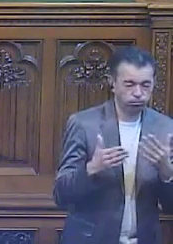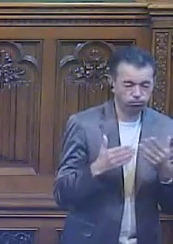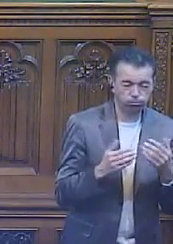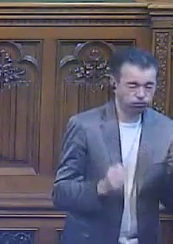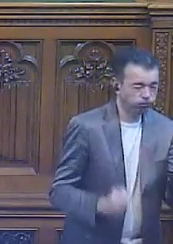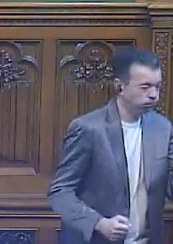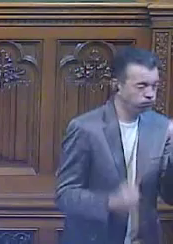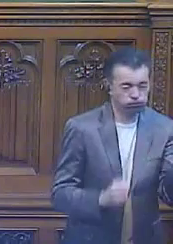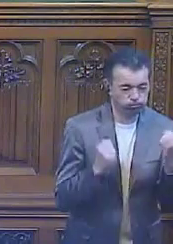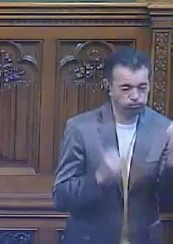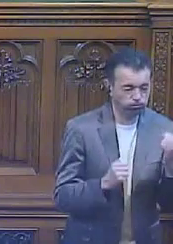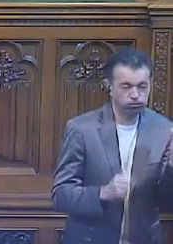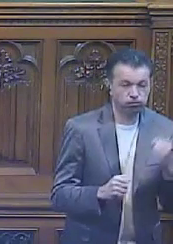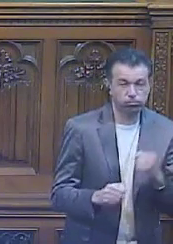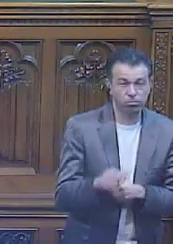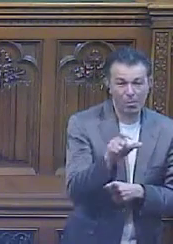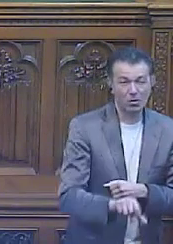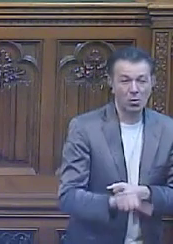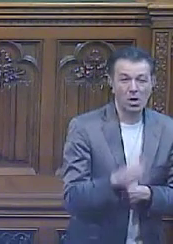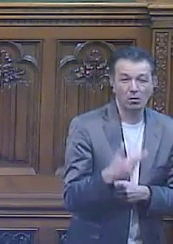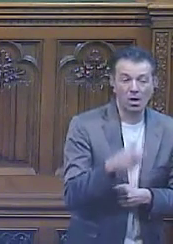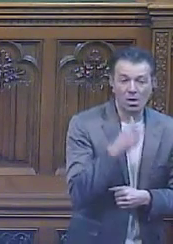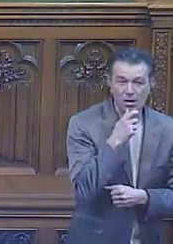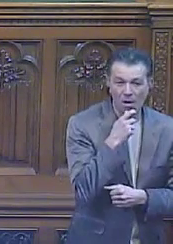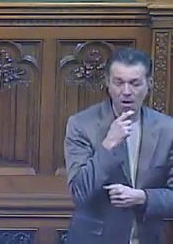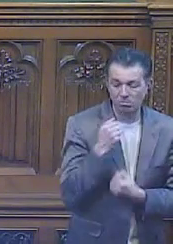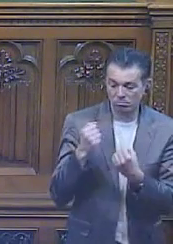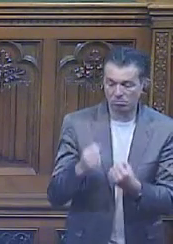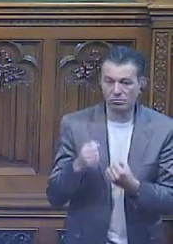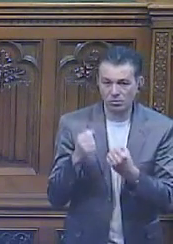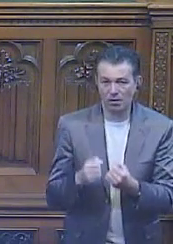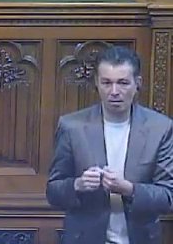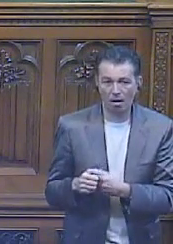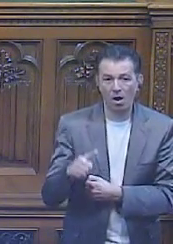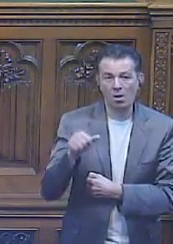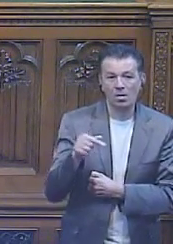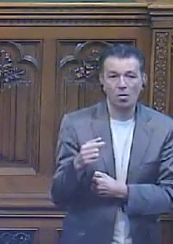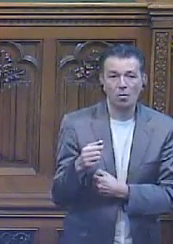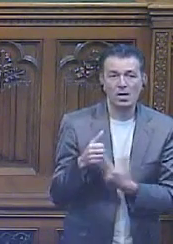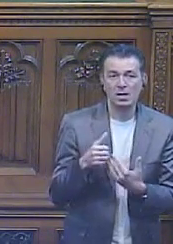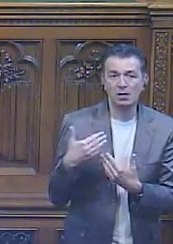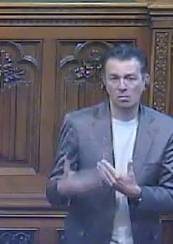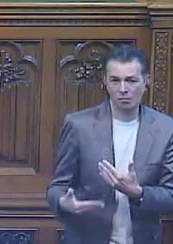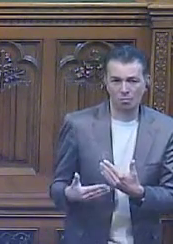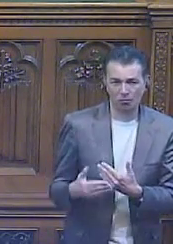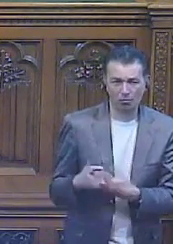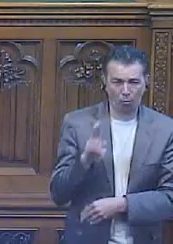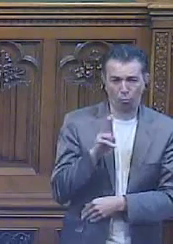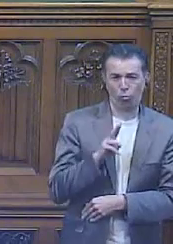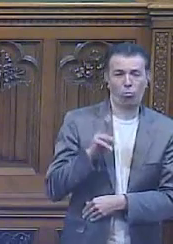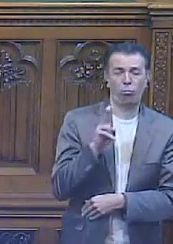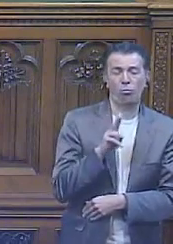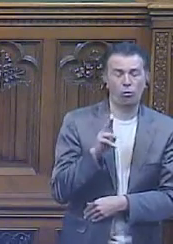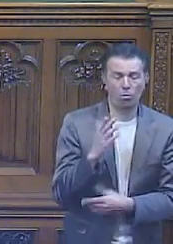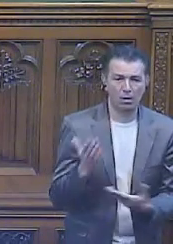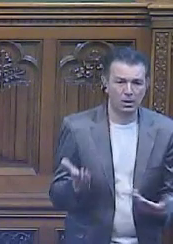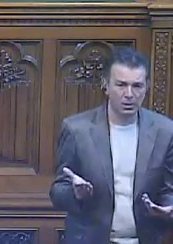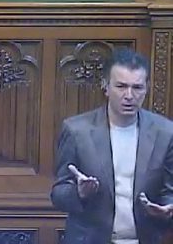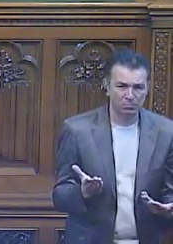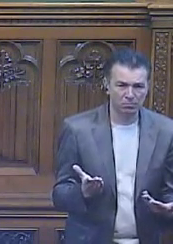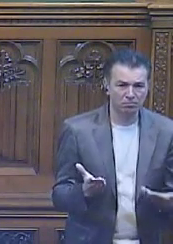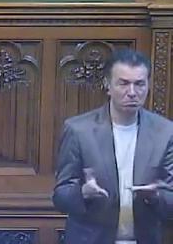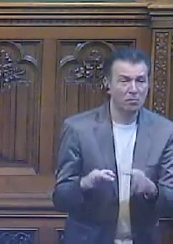ein. Der Gewalttäter hatte übrigens 1,56 Promille Intus. Meine Damen und Herren,